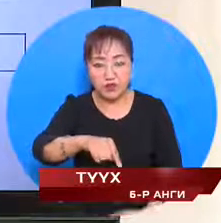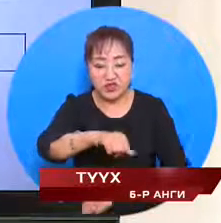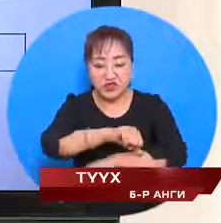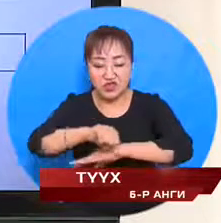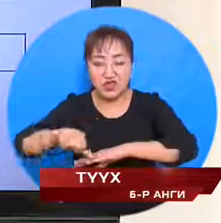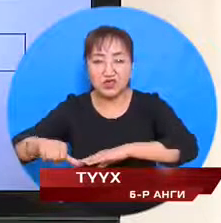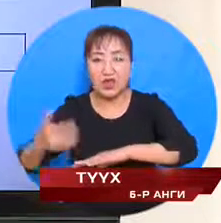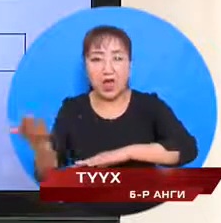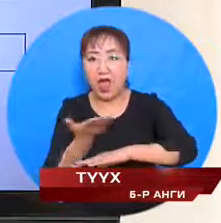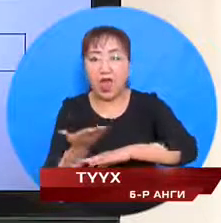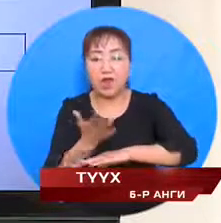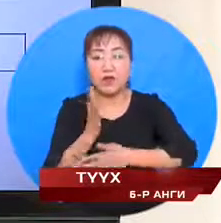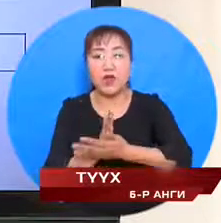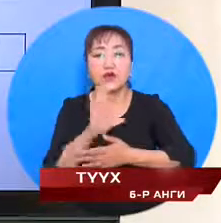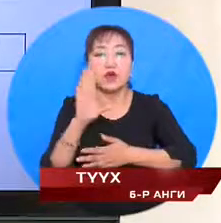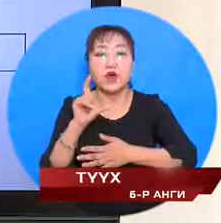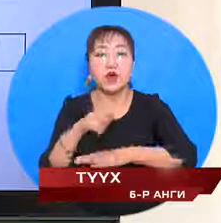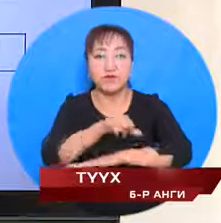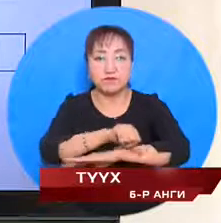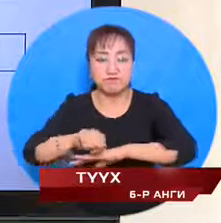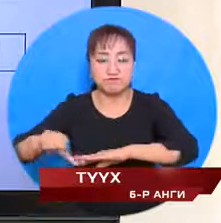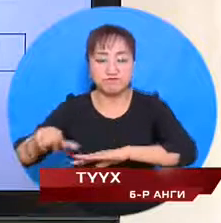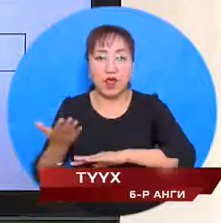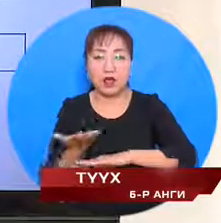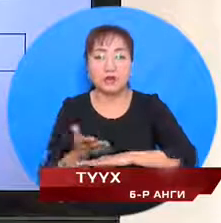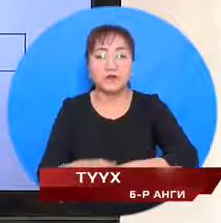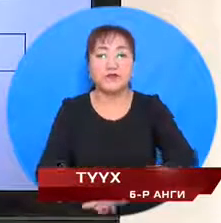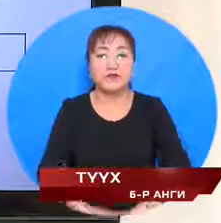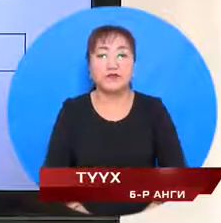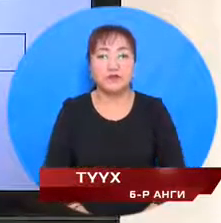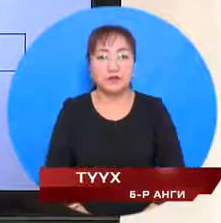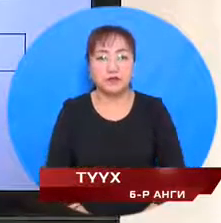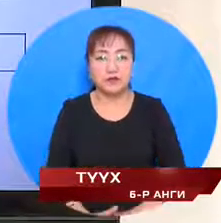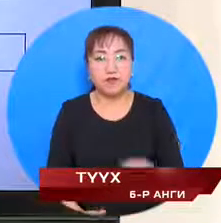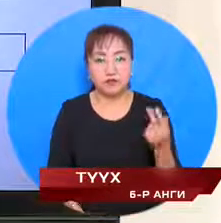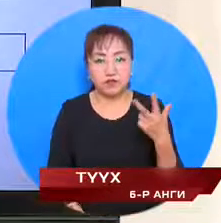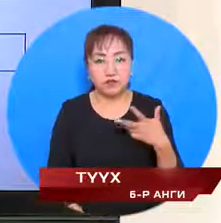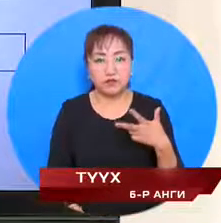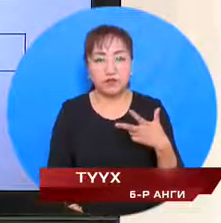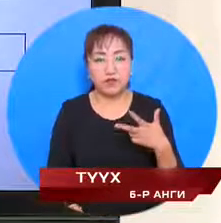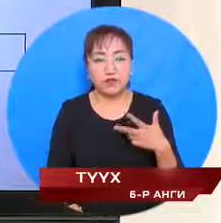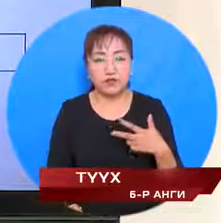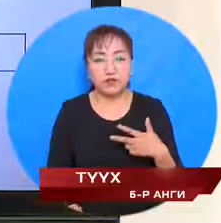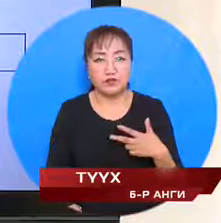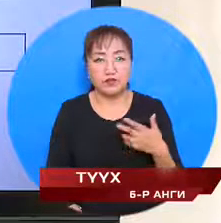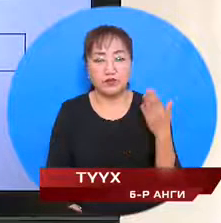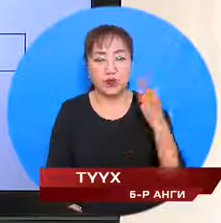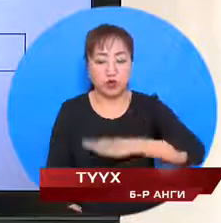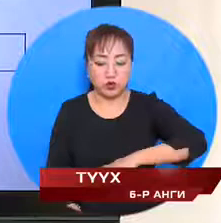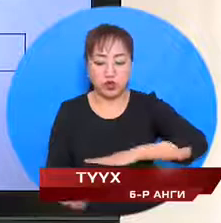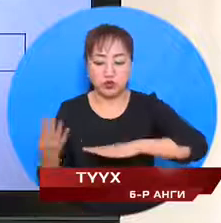байсан бэ? Хэл хязгаар яваад өмнөд хязгаар нь хаан юм бол 3-р асуулт. Хөндлөнгийн 4-р